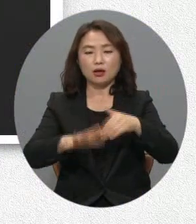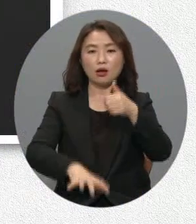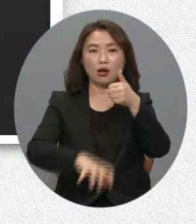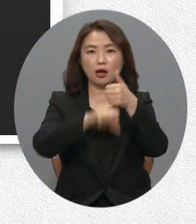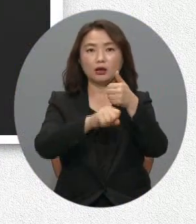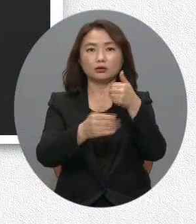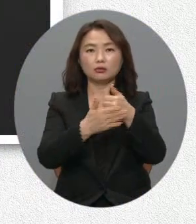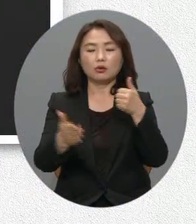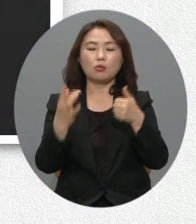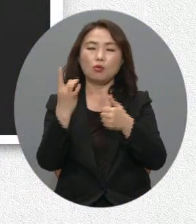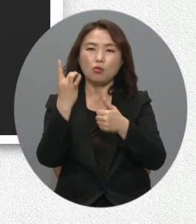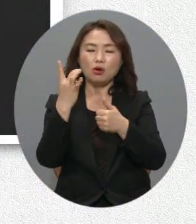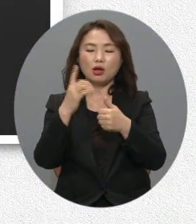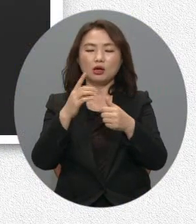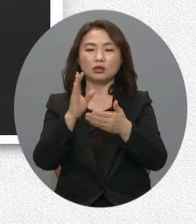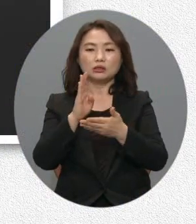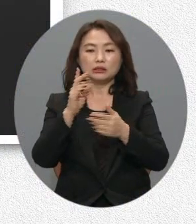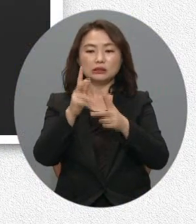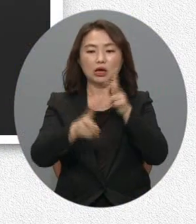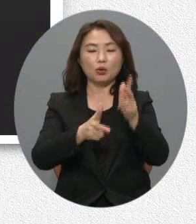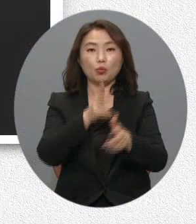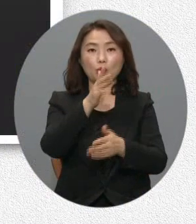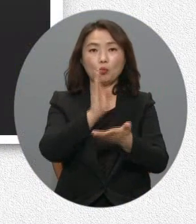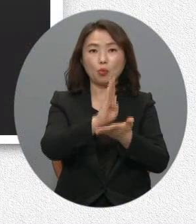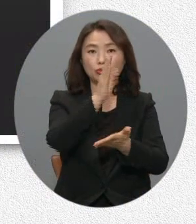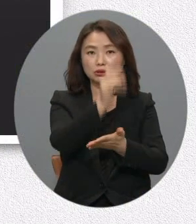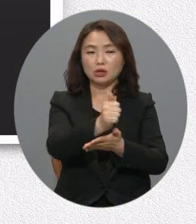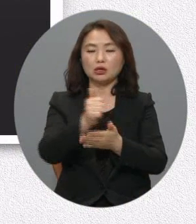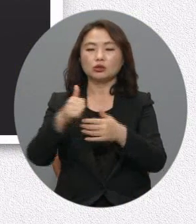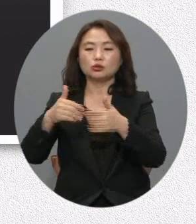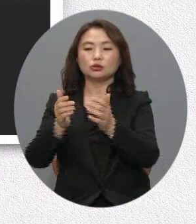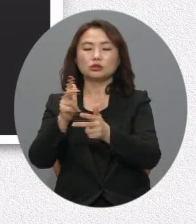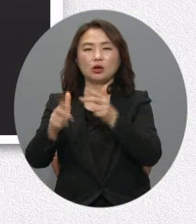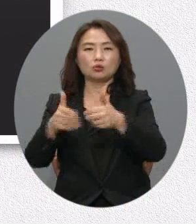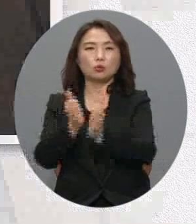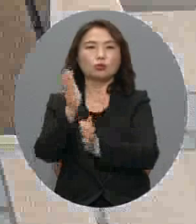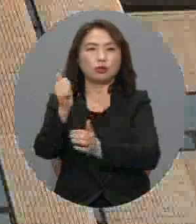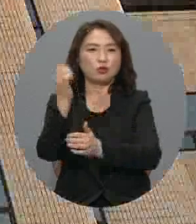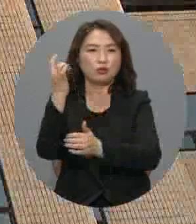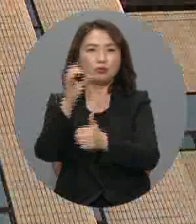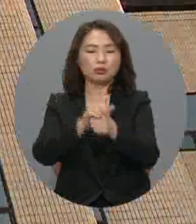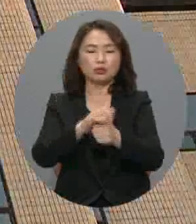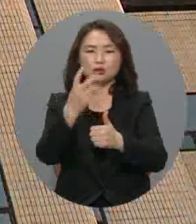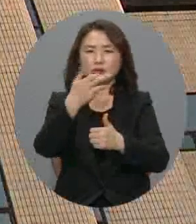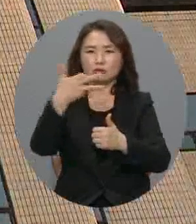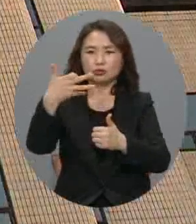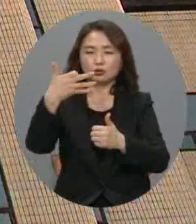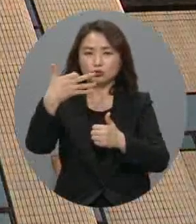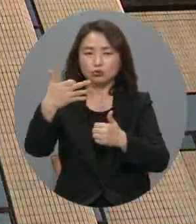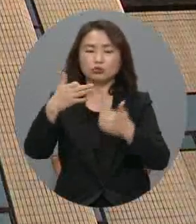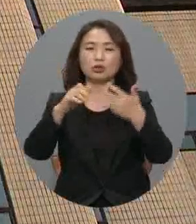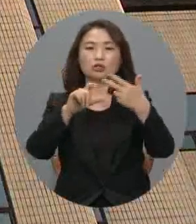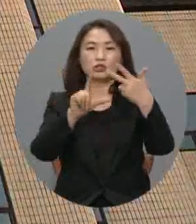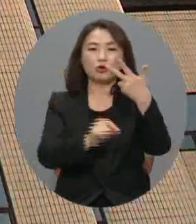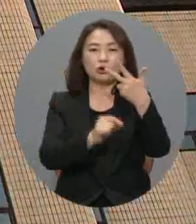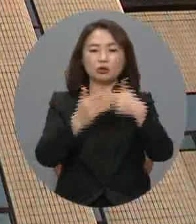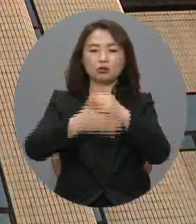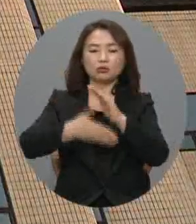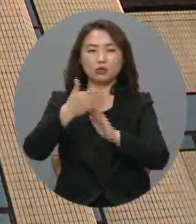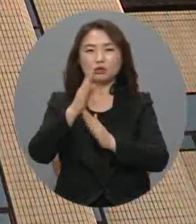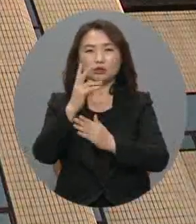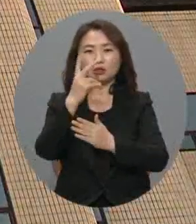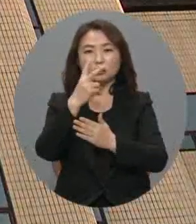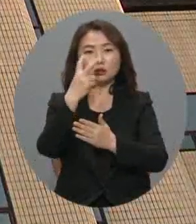총괄하기 때문에 보통 상수도 사업 본부장이나 사업 소장이 맡습니다. 2019년 7월에 임명된 대구